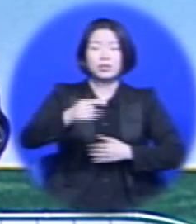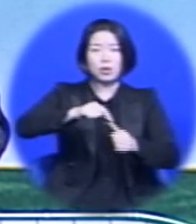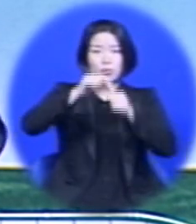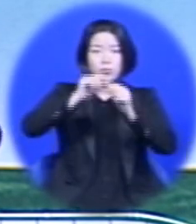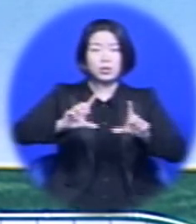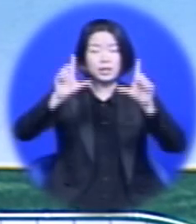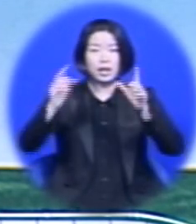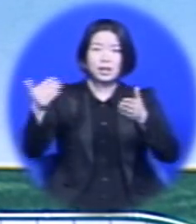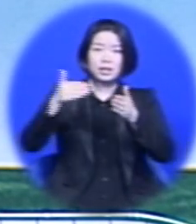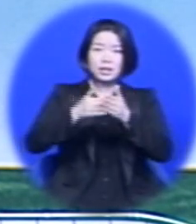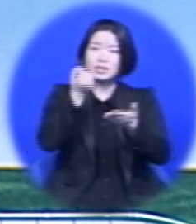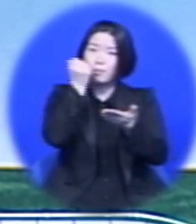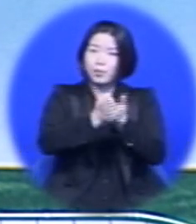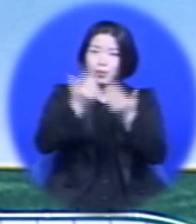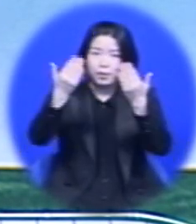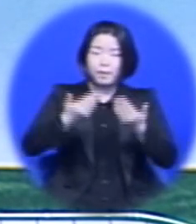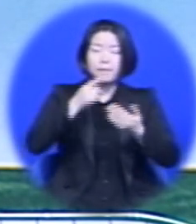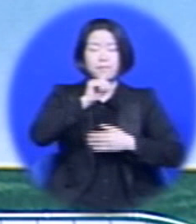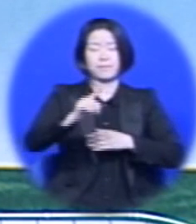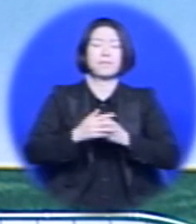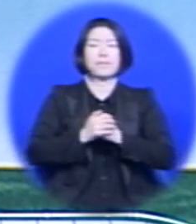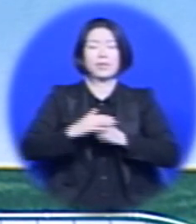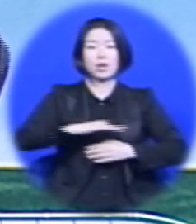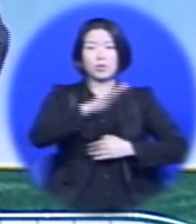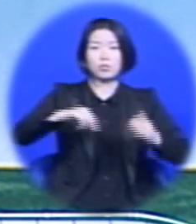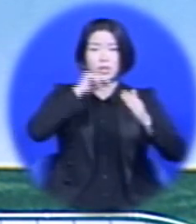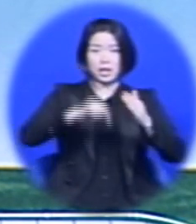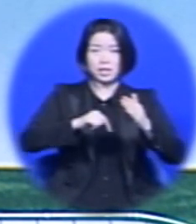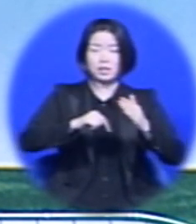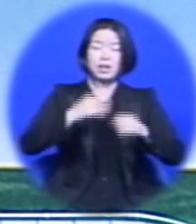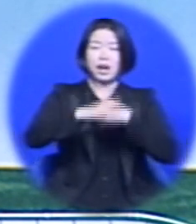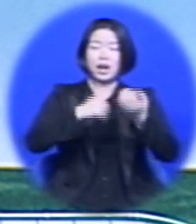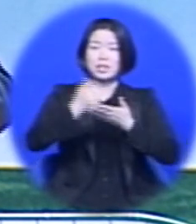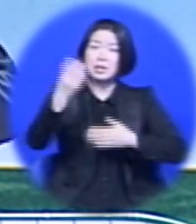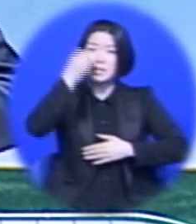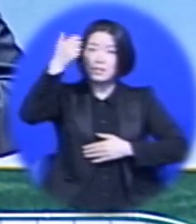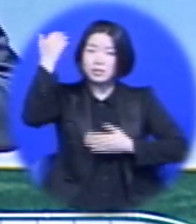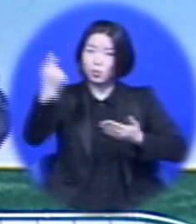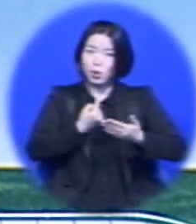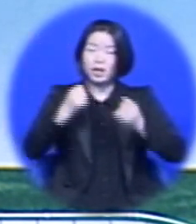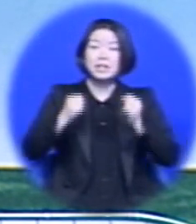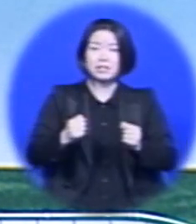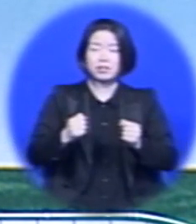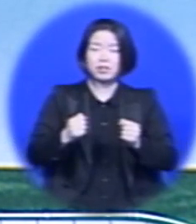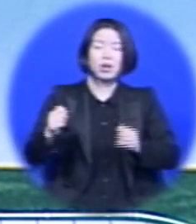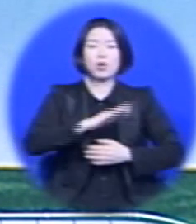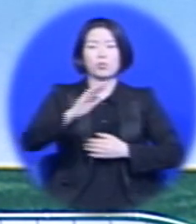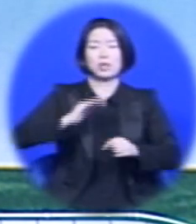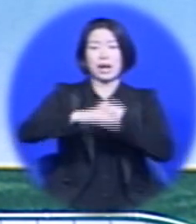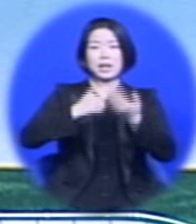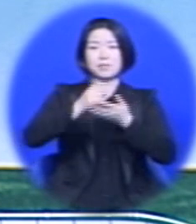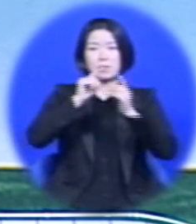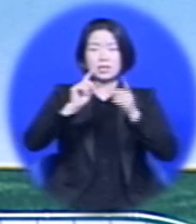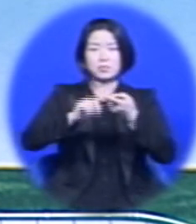인치심을 받았느니라 했습니다 우리 안에는 하나님의 성령이 와 계신데 우리가 하나님 말씀대로 살지